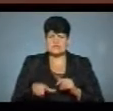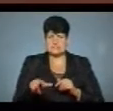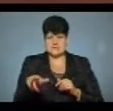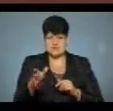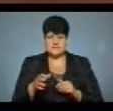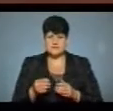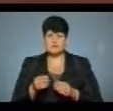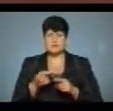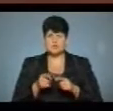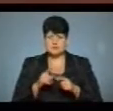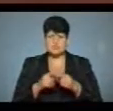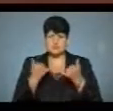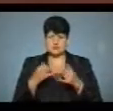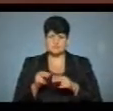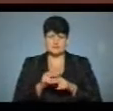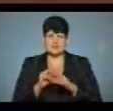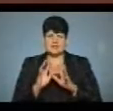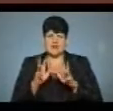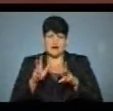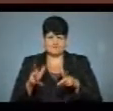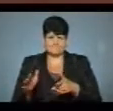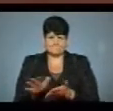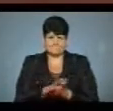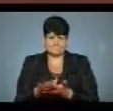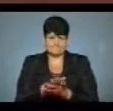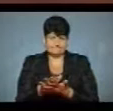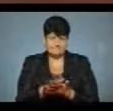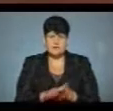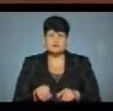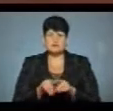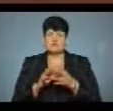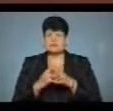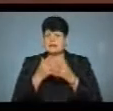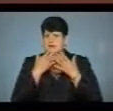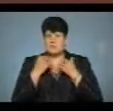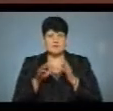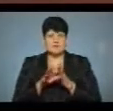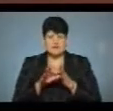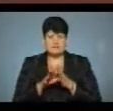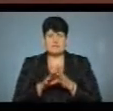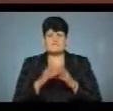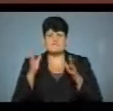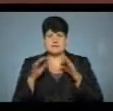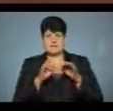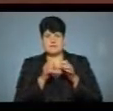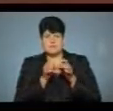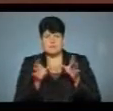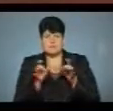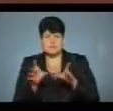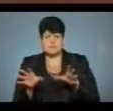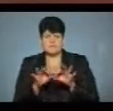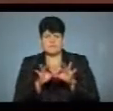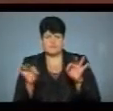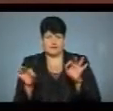це нам повідомив голова села Іване Пусте Василь Гаврилюк. Також зараз у селі немає світла, вітер обірвав лінії електропередачі. За словами